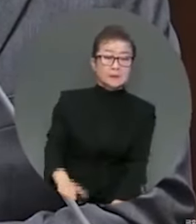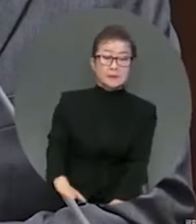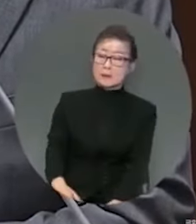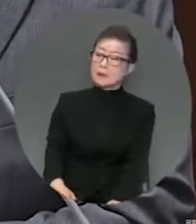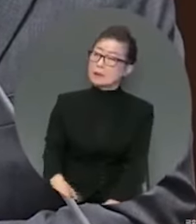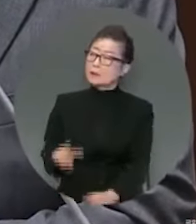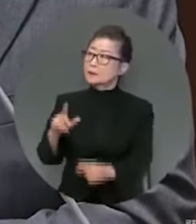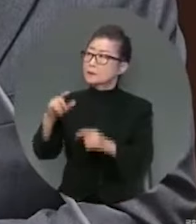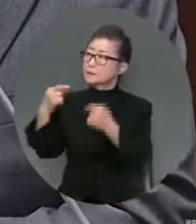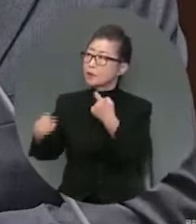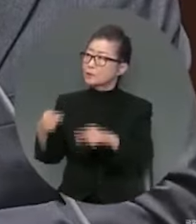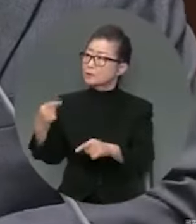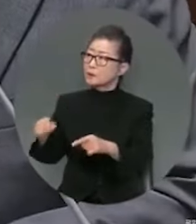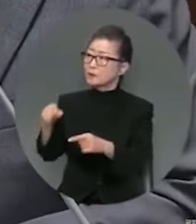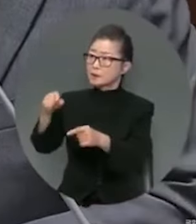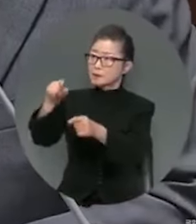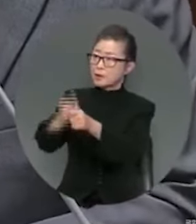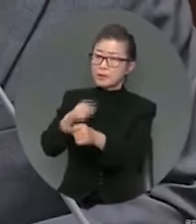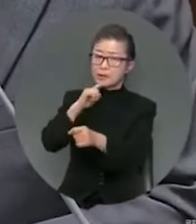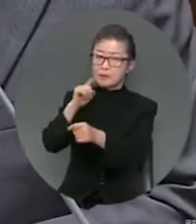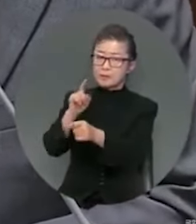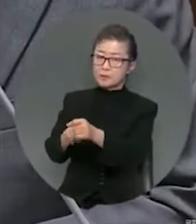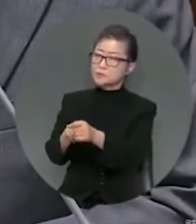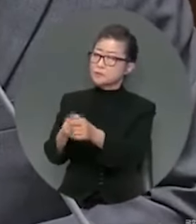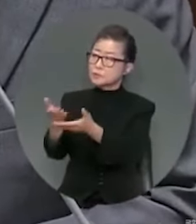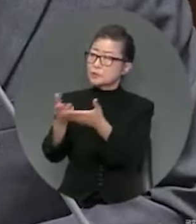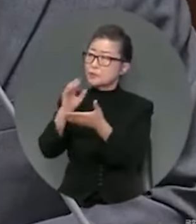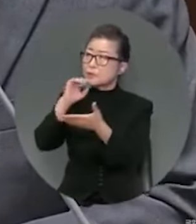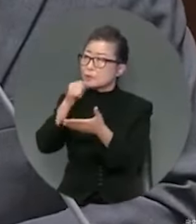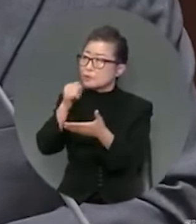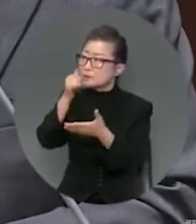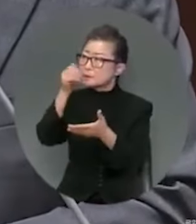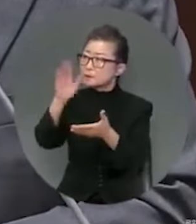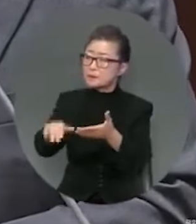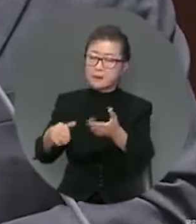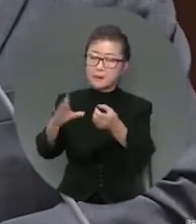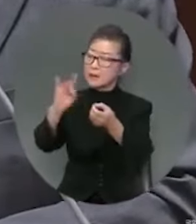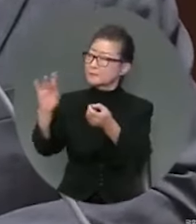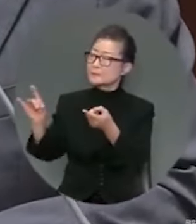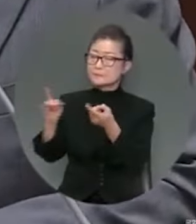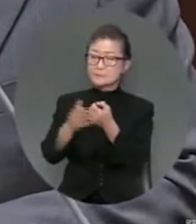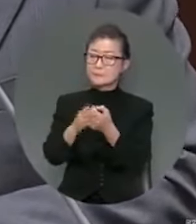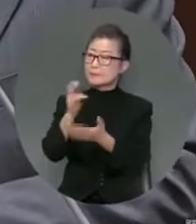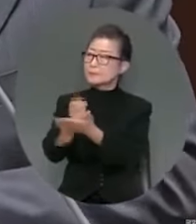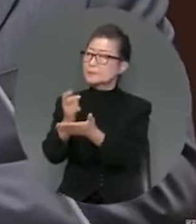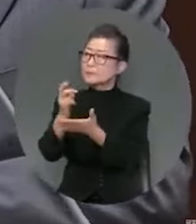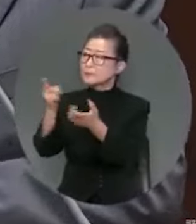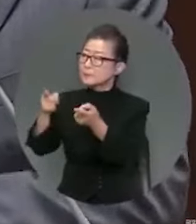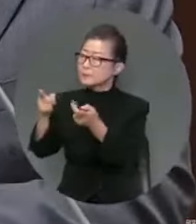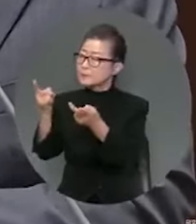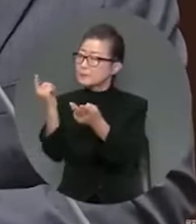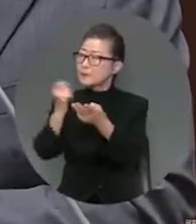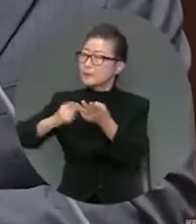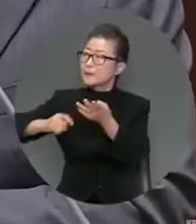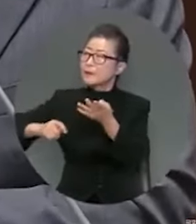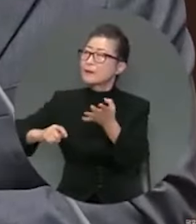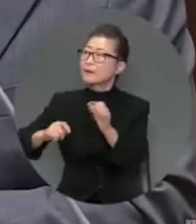정책적으로 받아들이기 어려운 것도 물론 있습니다만 대부분은 헌법과 법률의 위반입니다. 그렇기